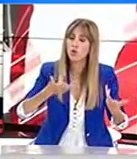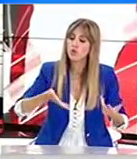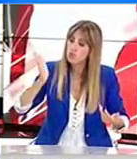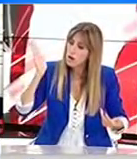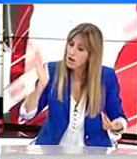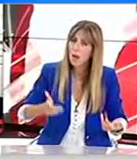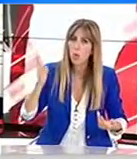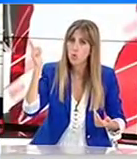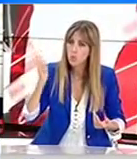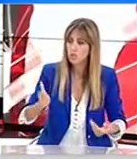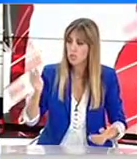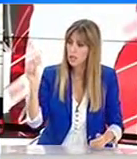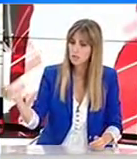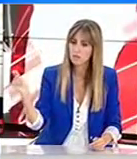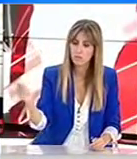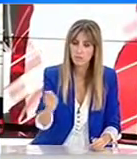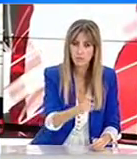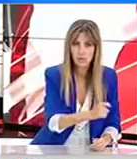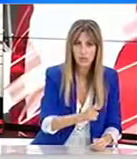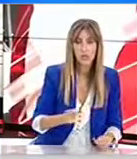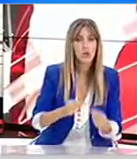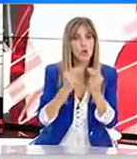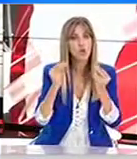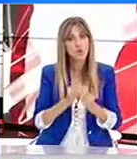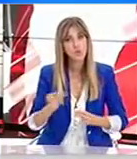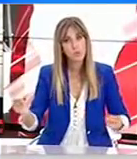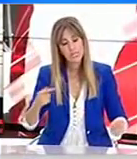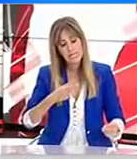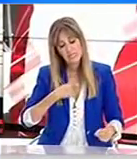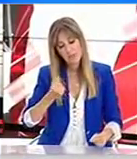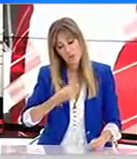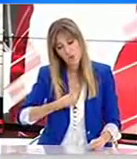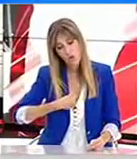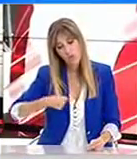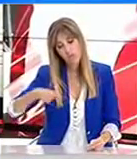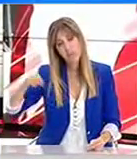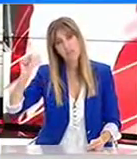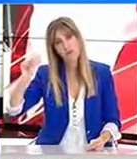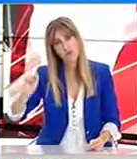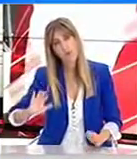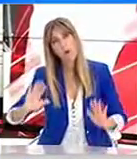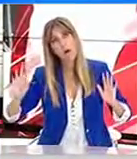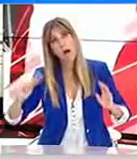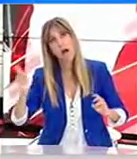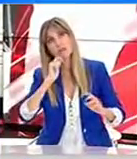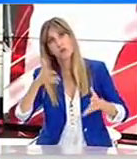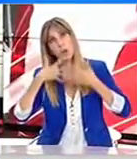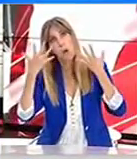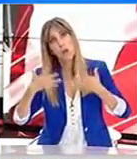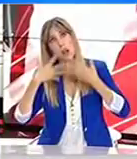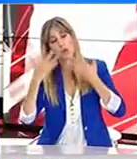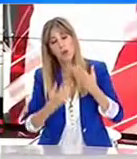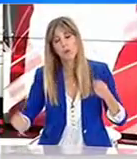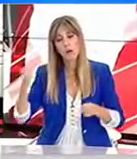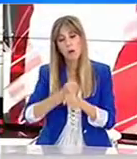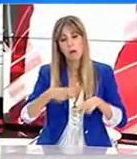συμφωνήσω μαζί σας καθόλου στο ότι υπάρχει απόσταση, υπάρχει κενό, και το οποίο φαίνεται